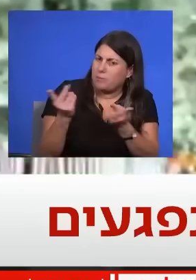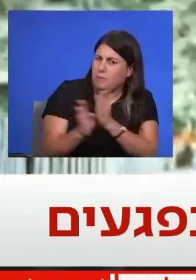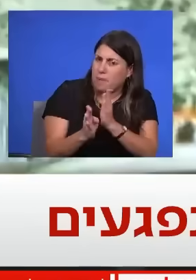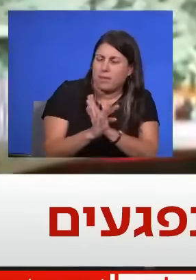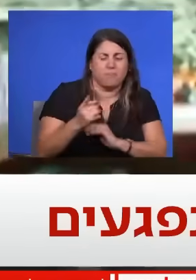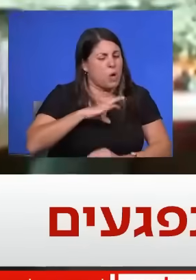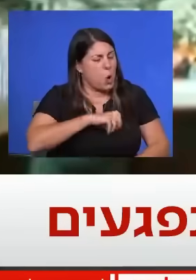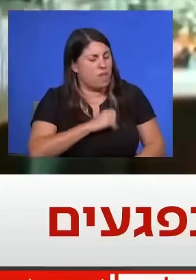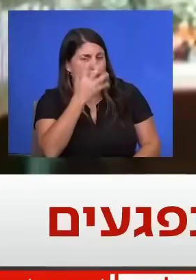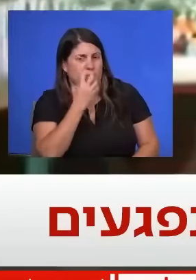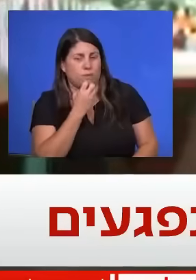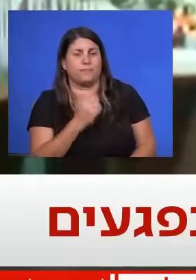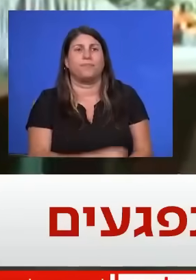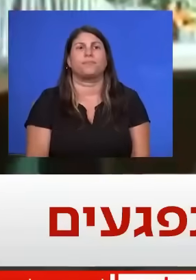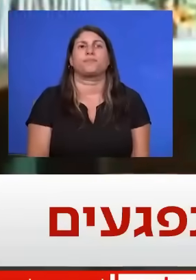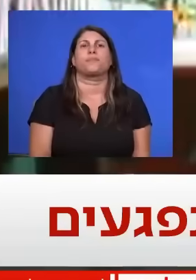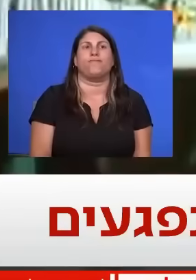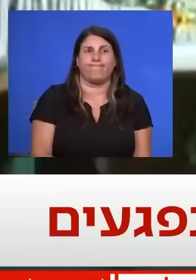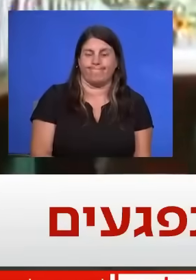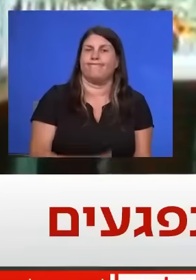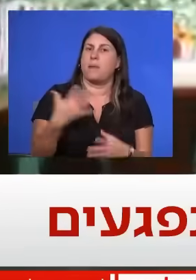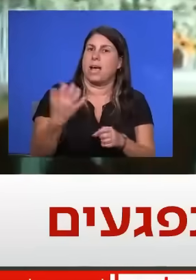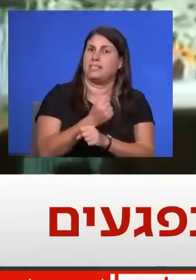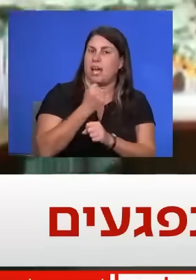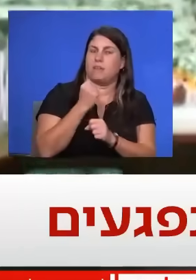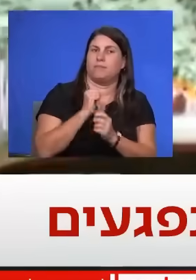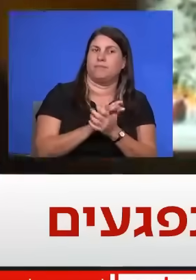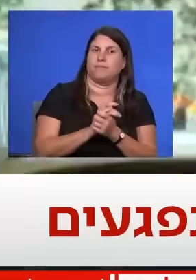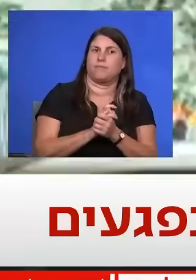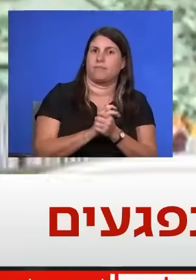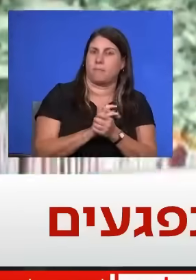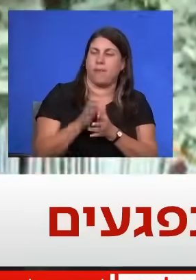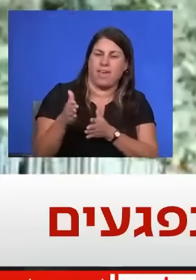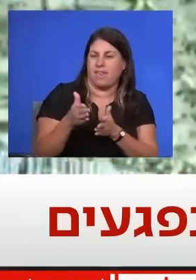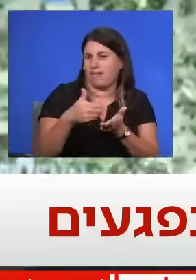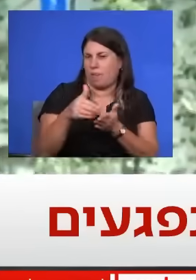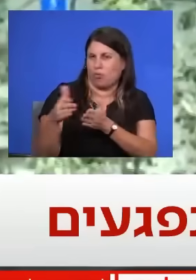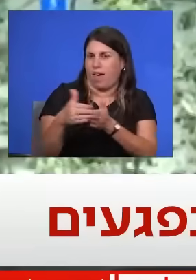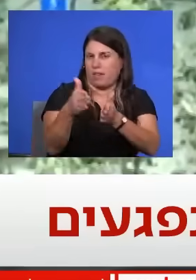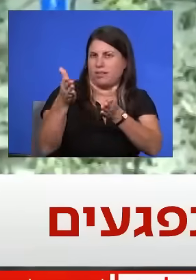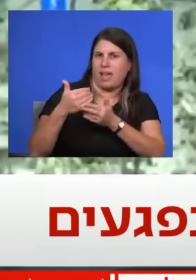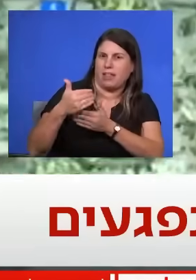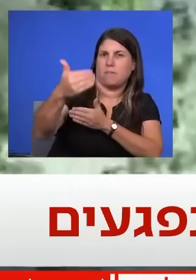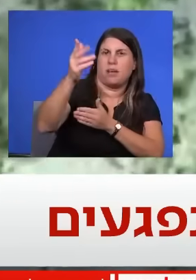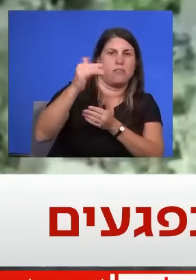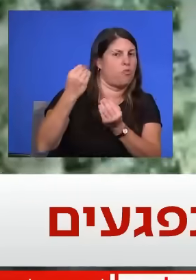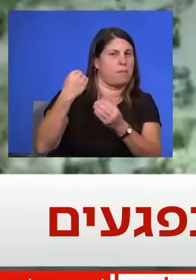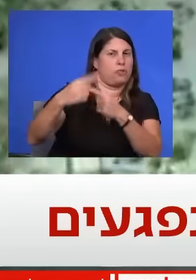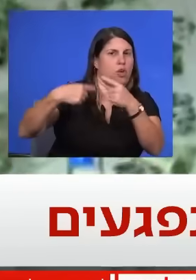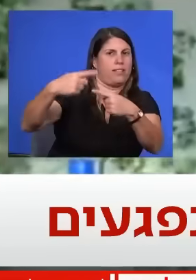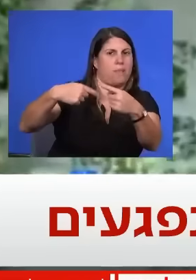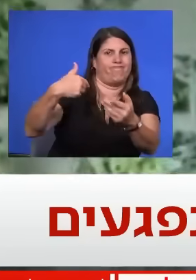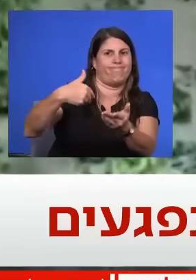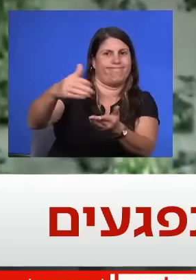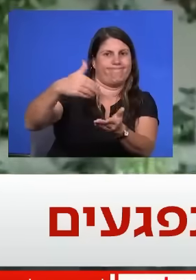הזה. אוקיי. שיהיה בהצלחה, בניווט הדרך קדימה יש עוד הרבה שנים עד שהכל